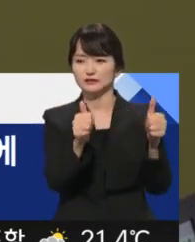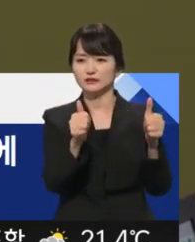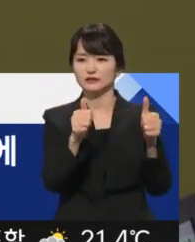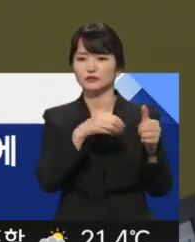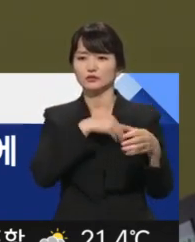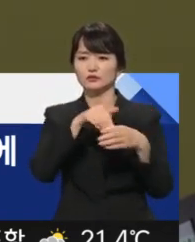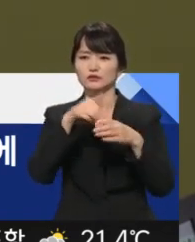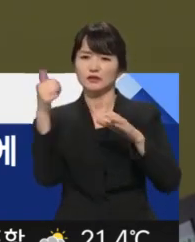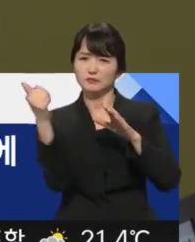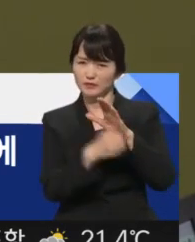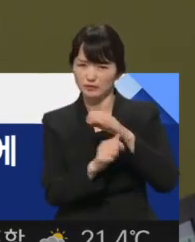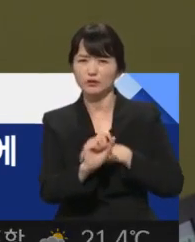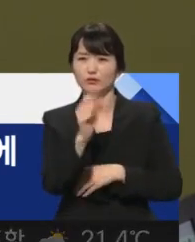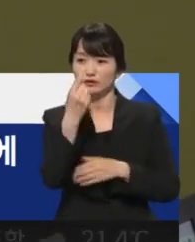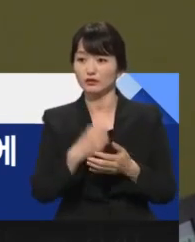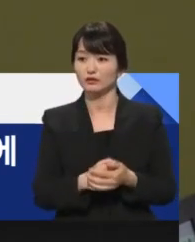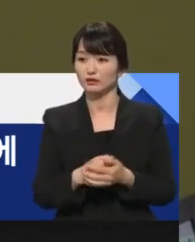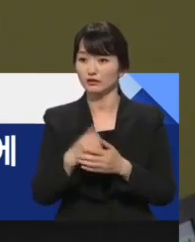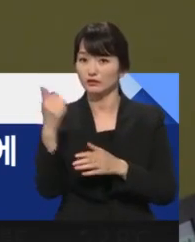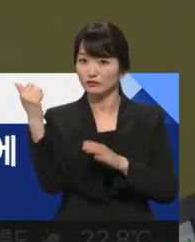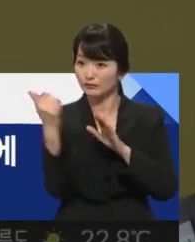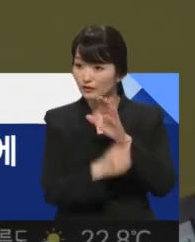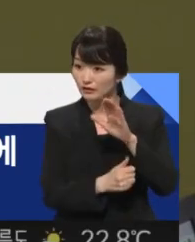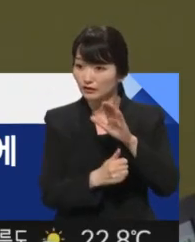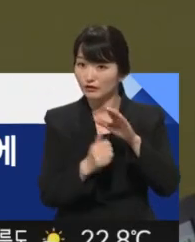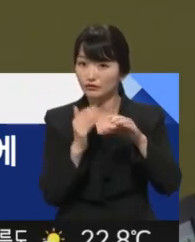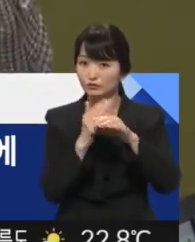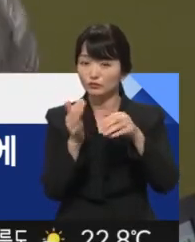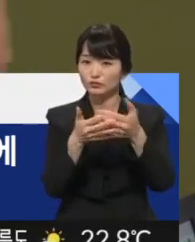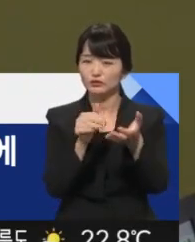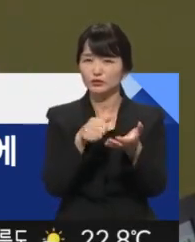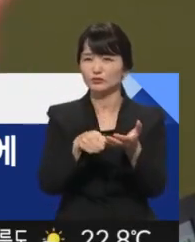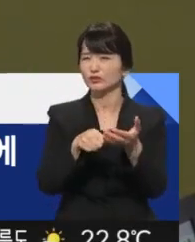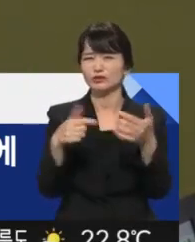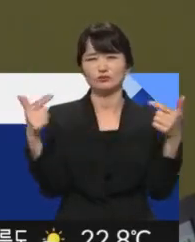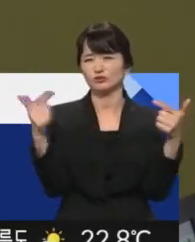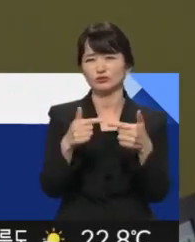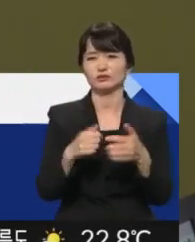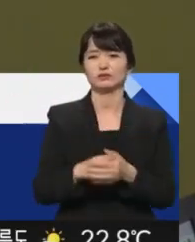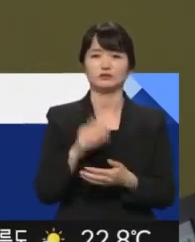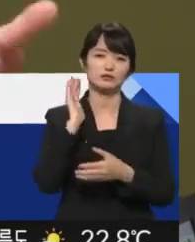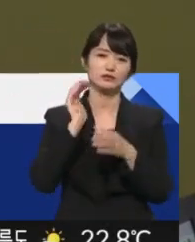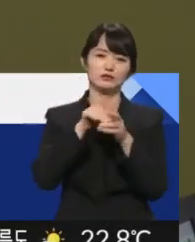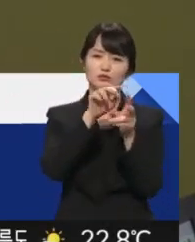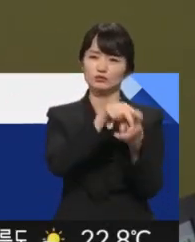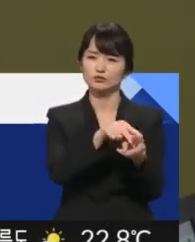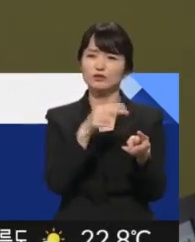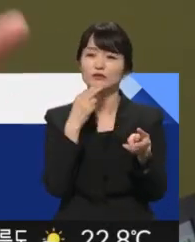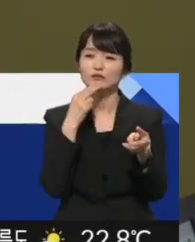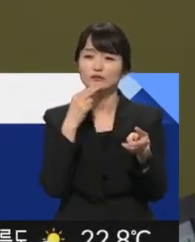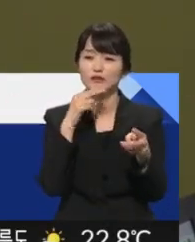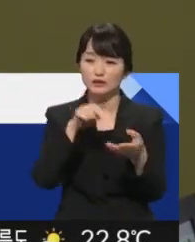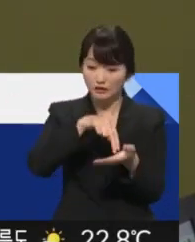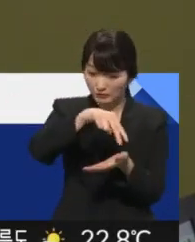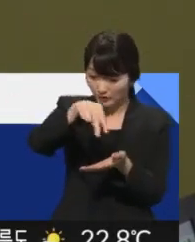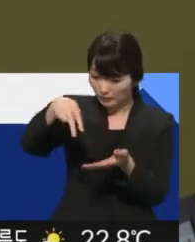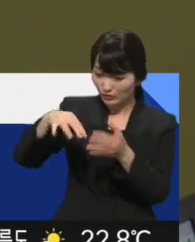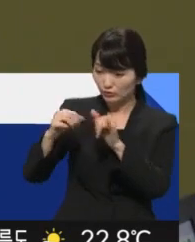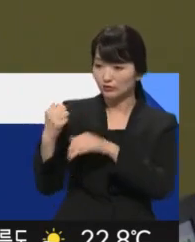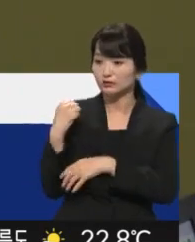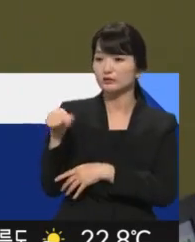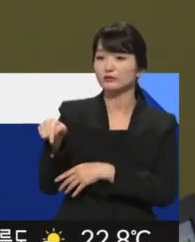패배를 자처할 겁니다. 패배입니까? 중도층이 확 돌겠죠. 아... 대선 주자 없어가지고 그렇게 헤매던 저